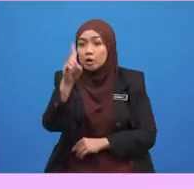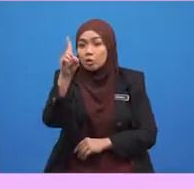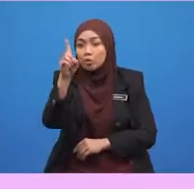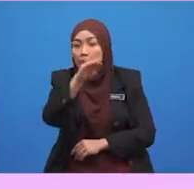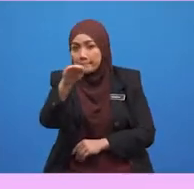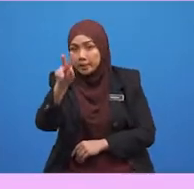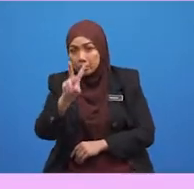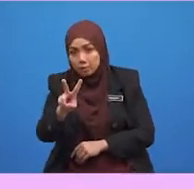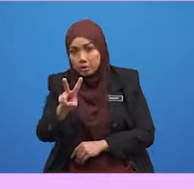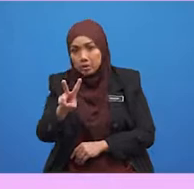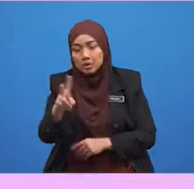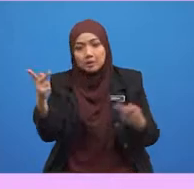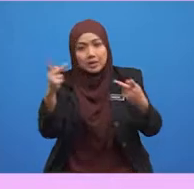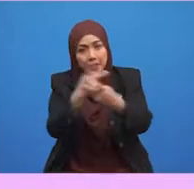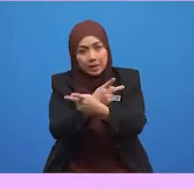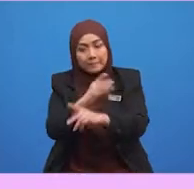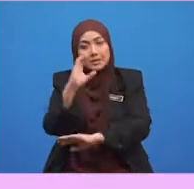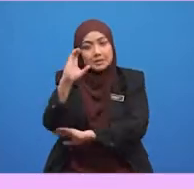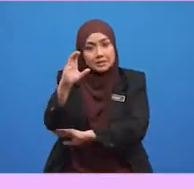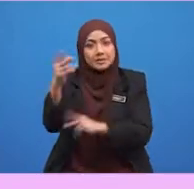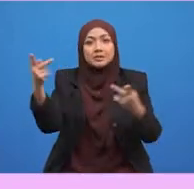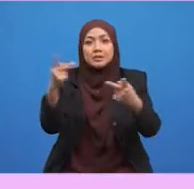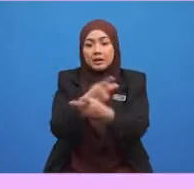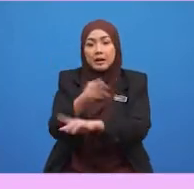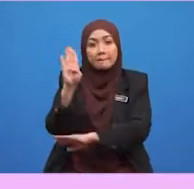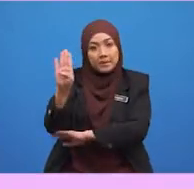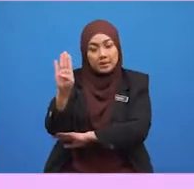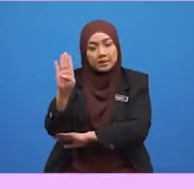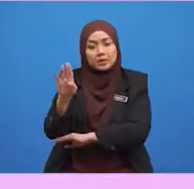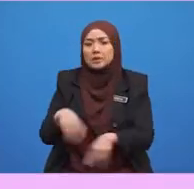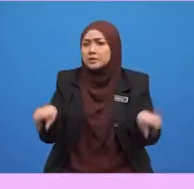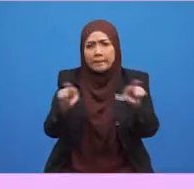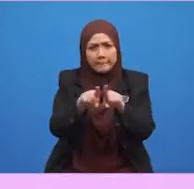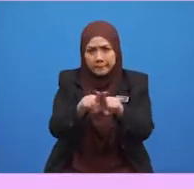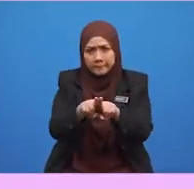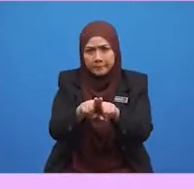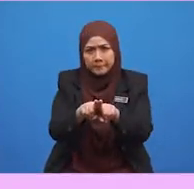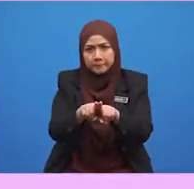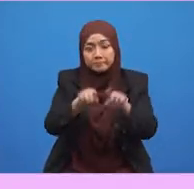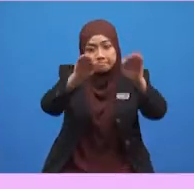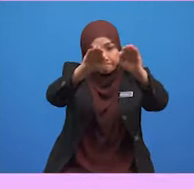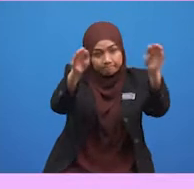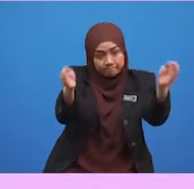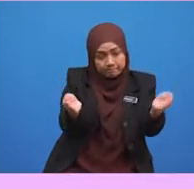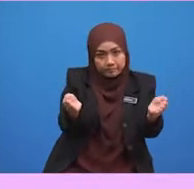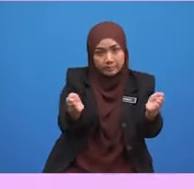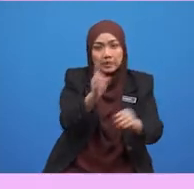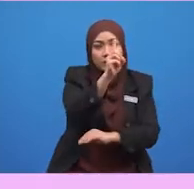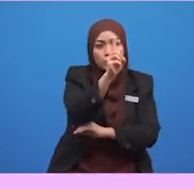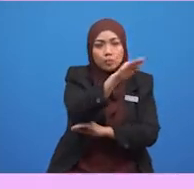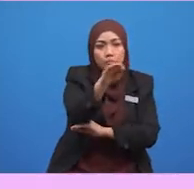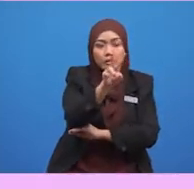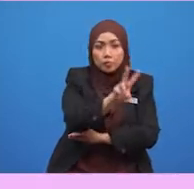1 per 2 darab C darab B sama dengan kurungan 1 per